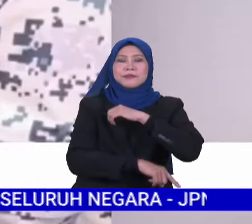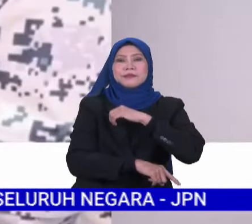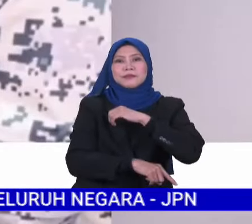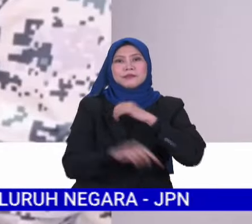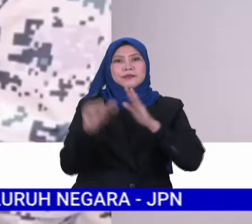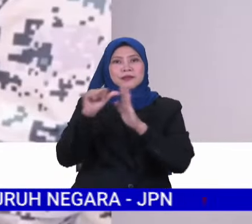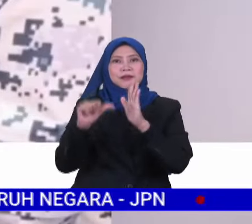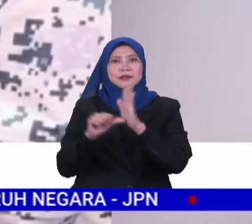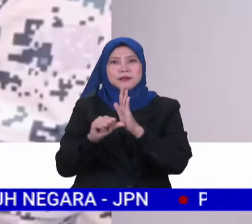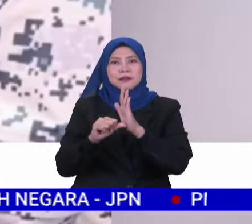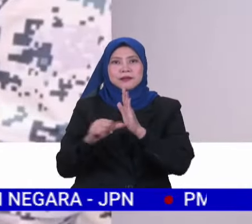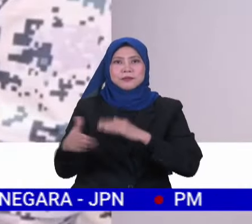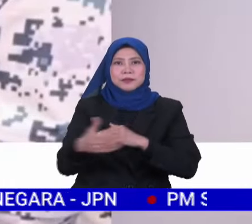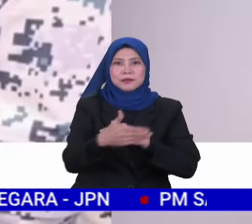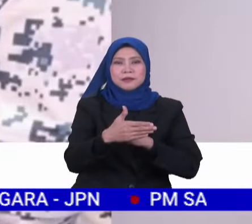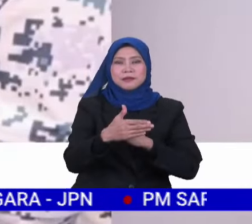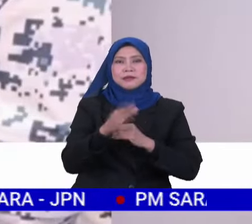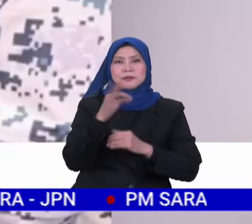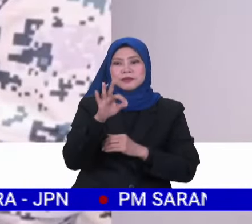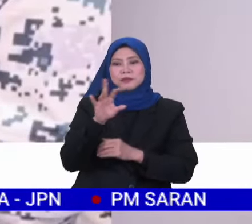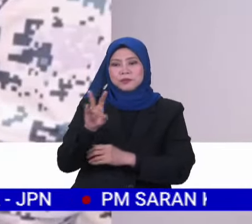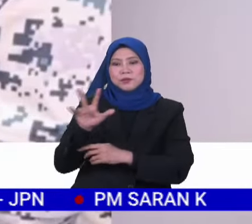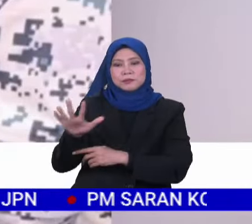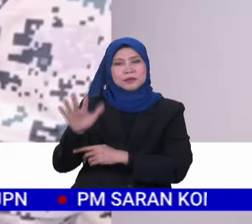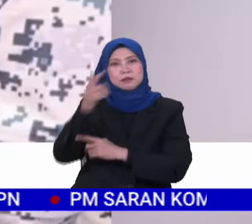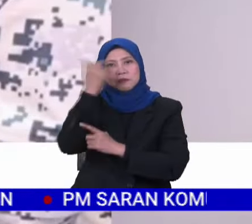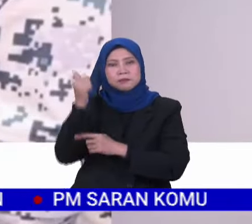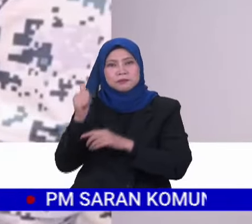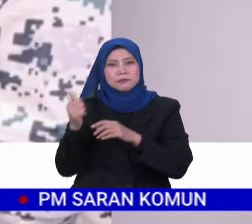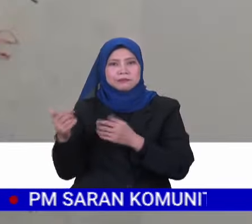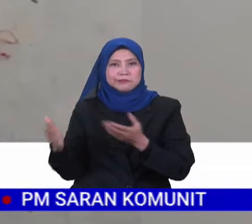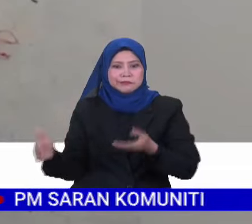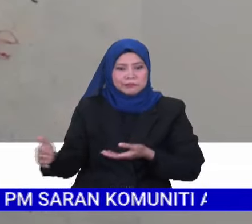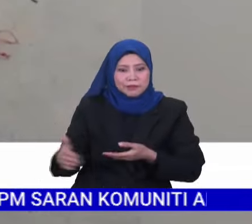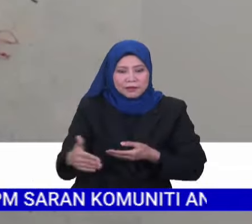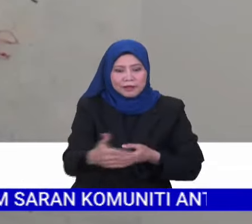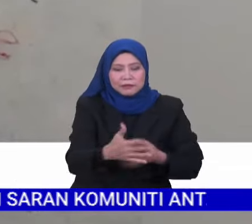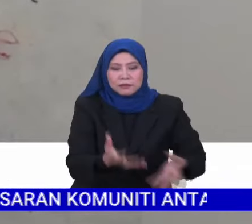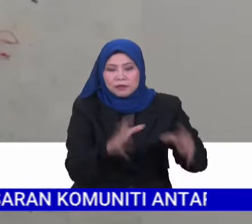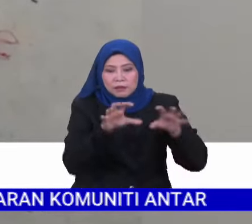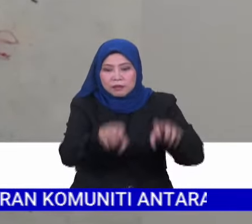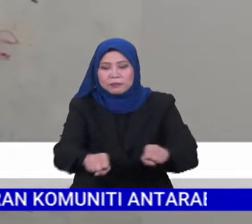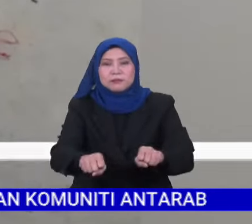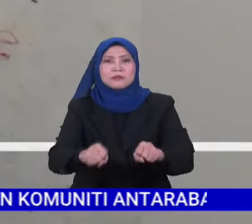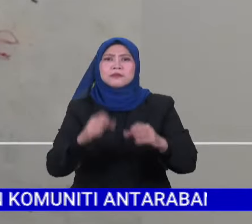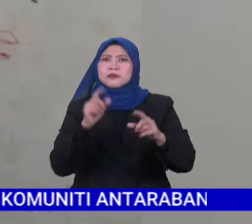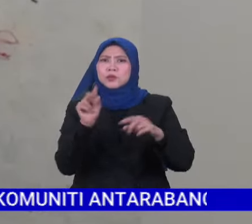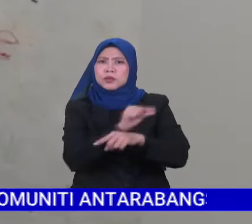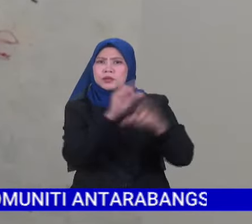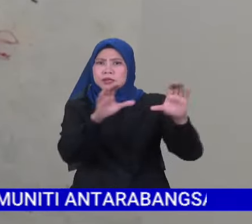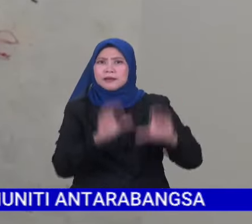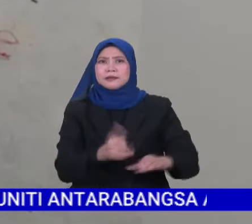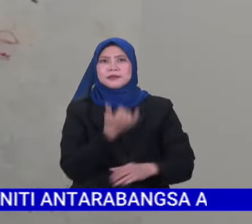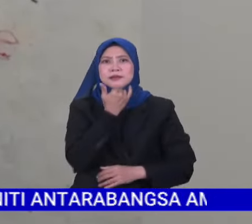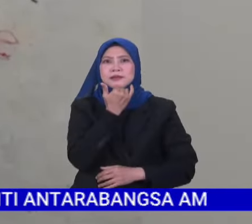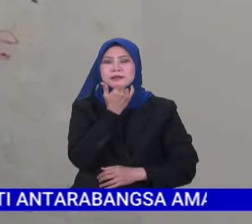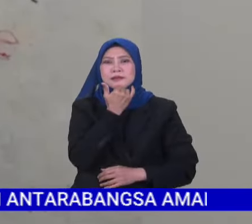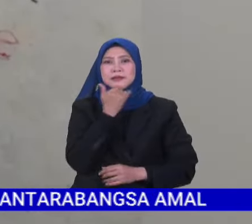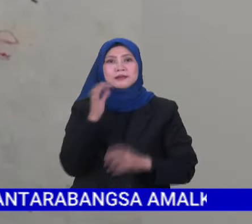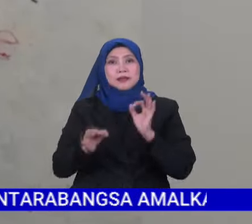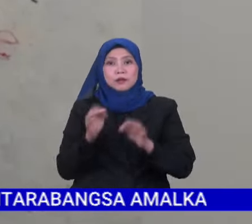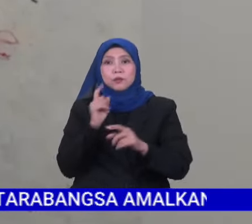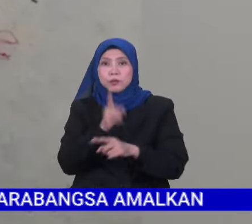C fakta perikanan 1975 kali menangkap ikan dengan menggunakan kaedah yang tidak dibenarkan jika